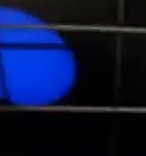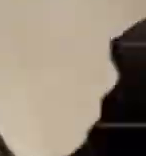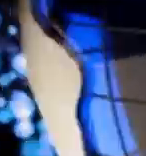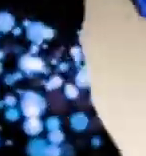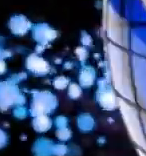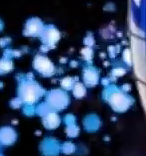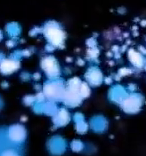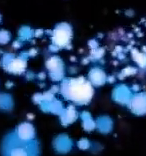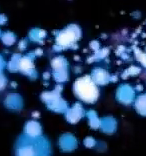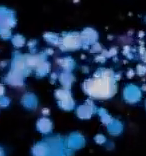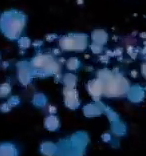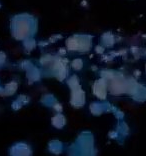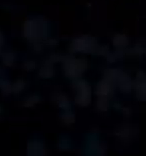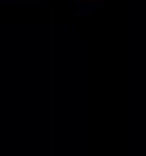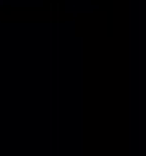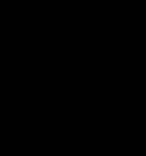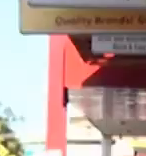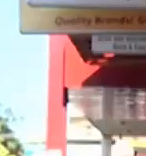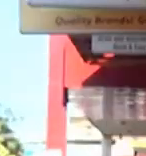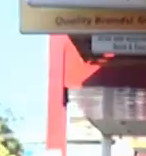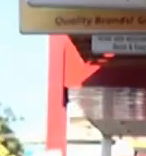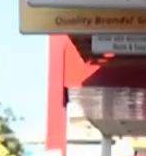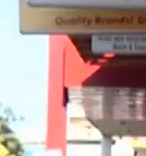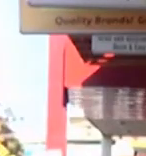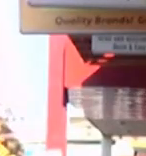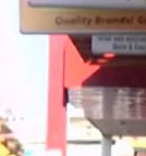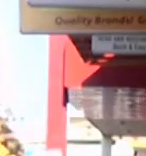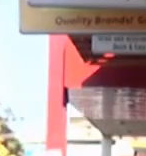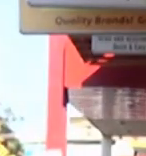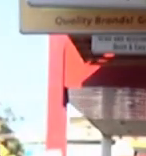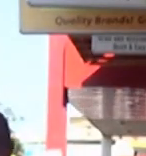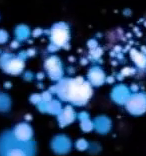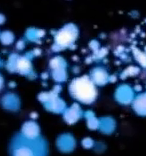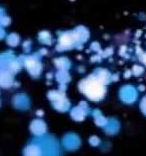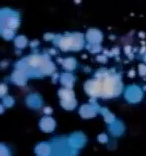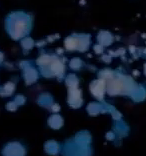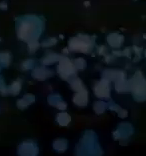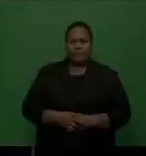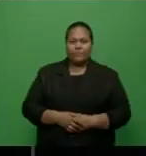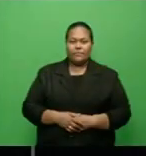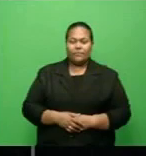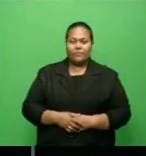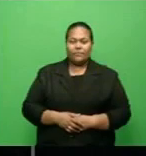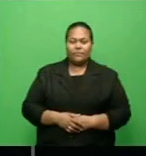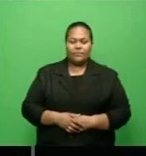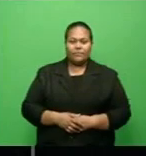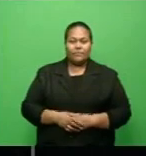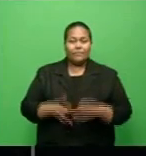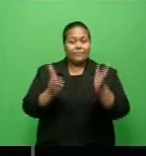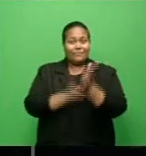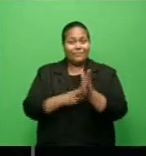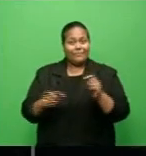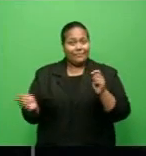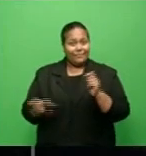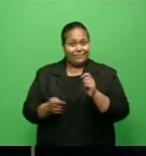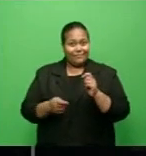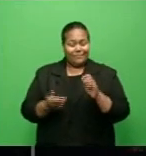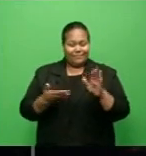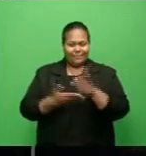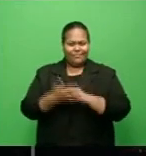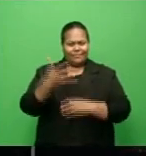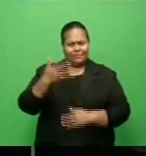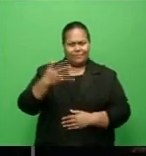मैं टोटली दिल्ली में रहता हूँ रेडियो फीजी बहुत रेडियो फीजी